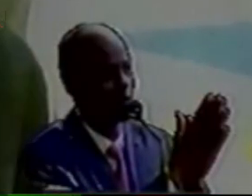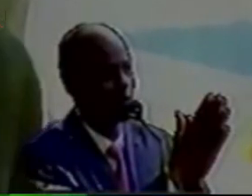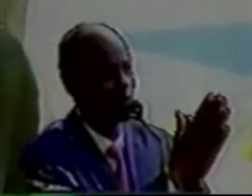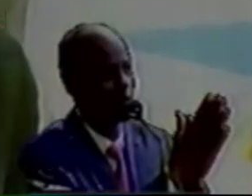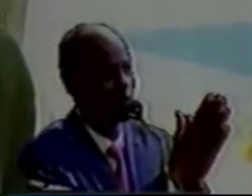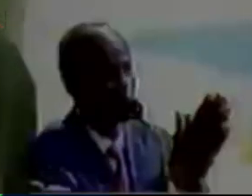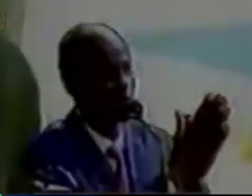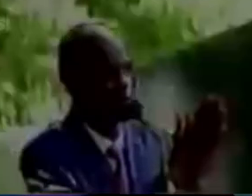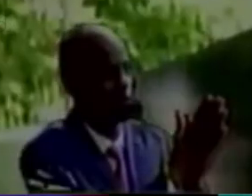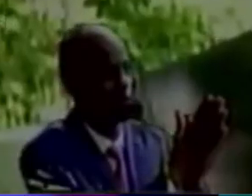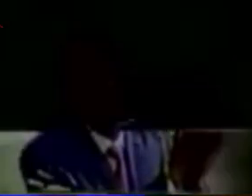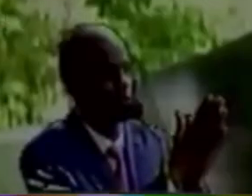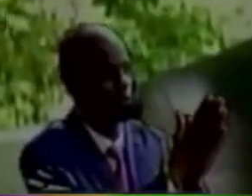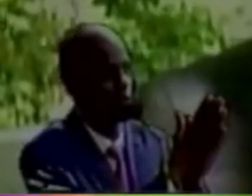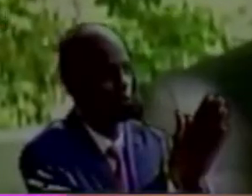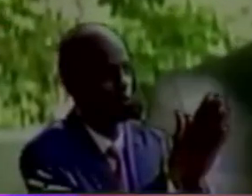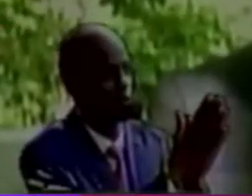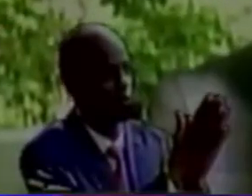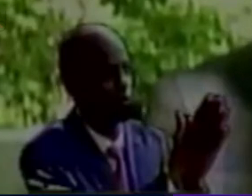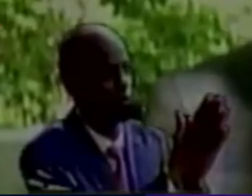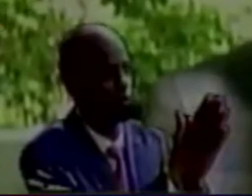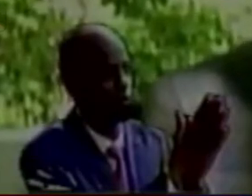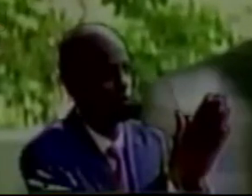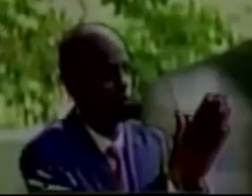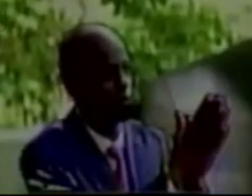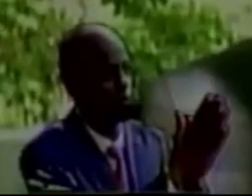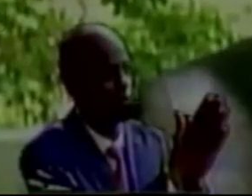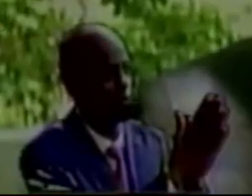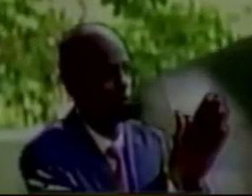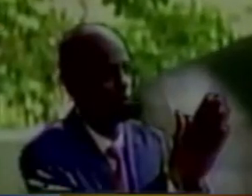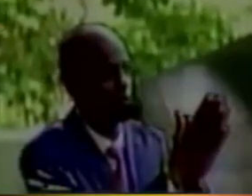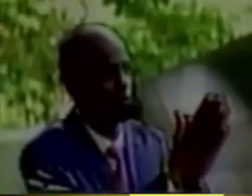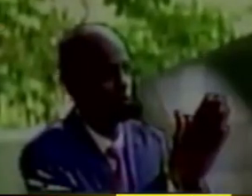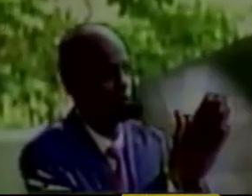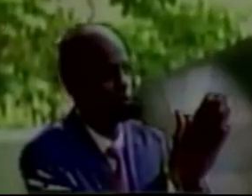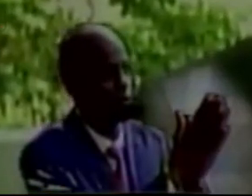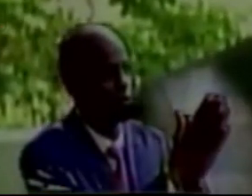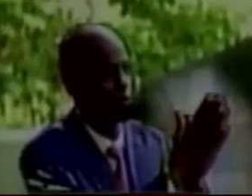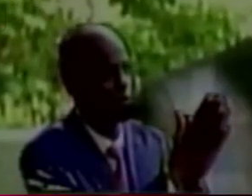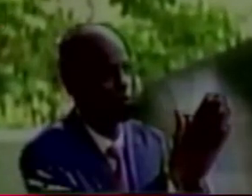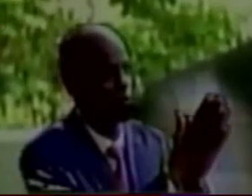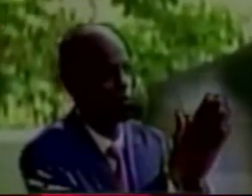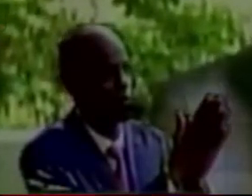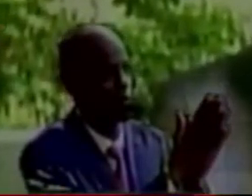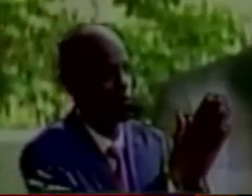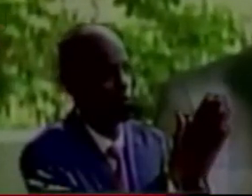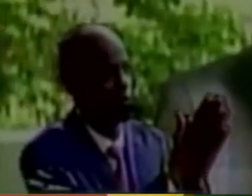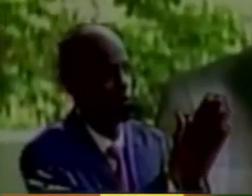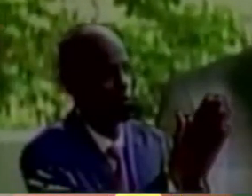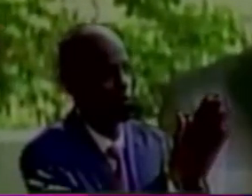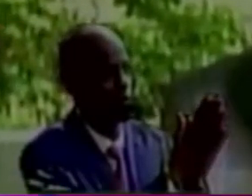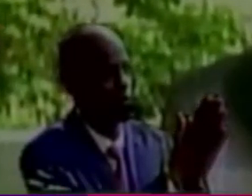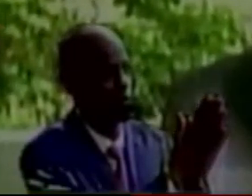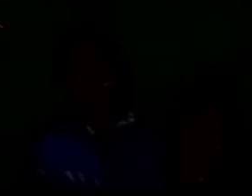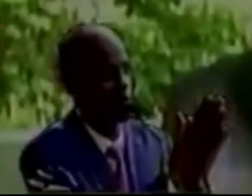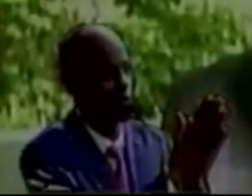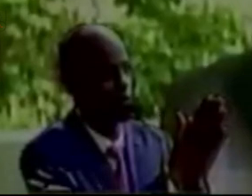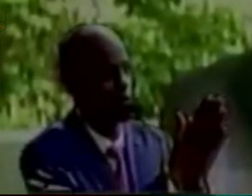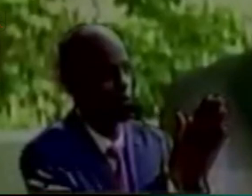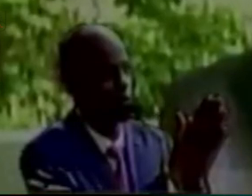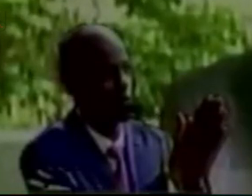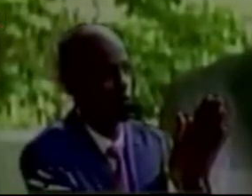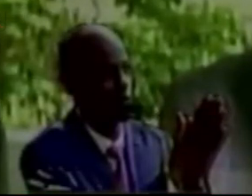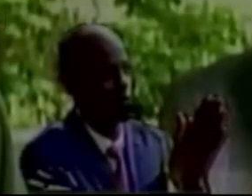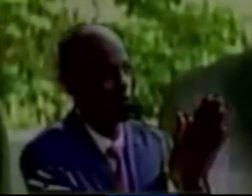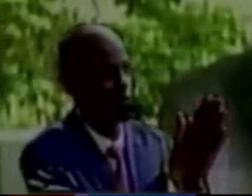du secours de la justice. La justice doit être accessible à tous. Okay? Et donc, nous avons